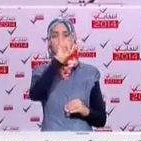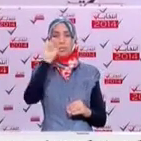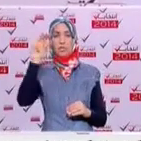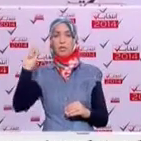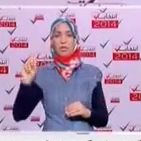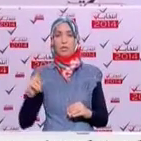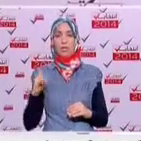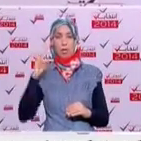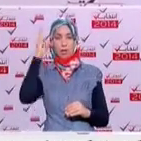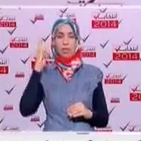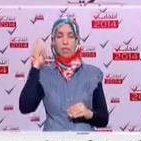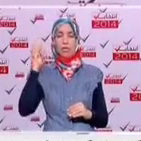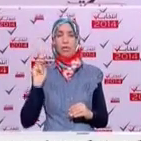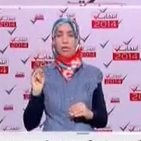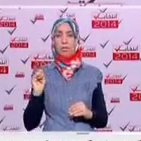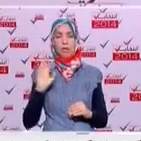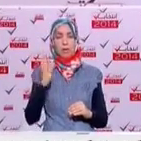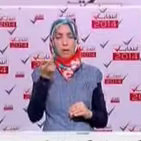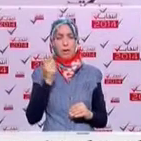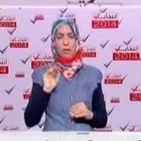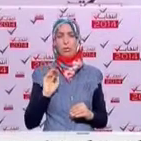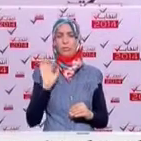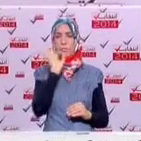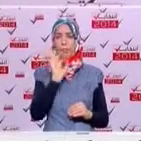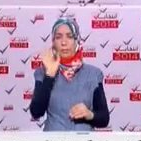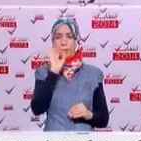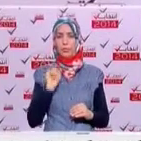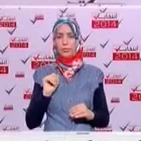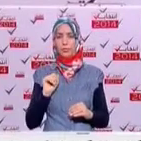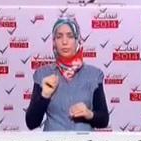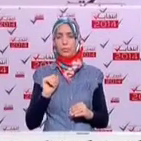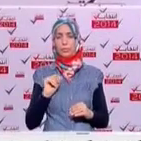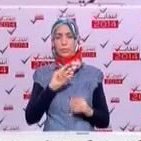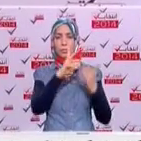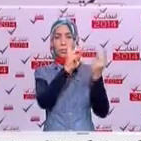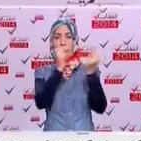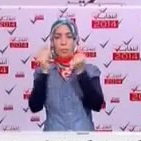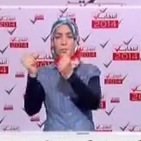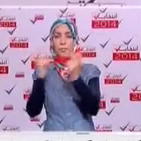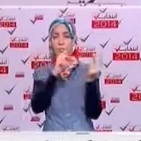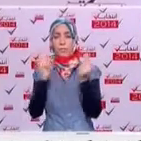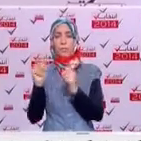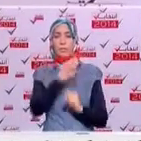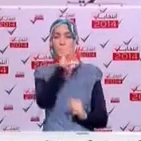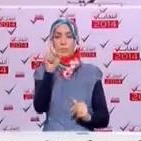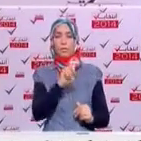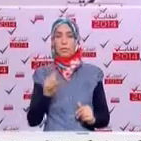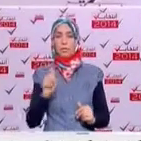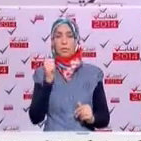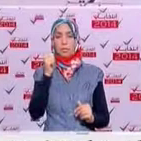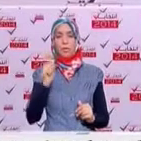ربما أيضا تضيف إلى موردنا. أيضا عندنا السياحة البيئية، لأنه ولاية زغوان تتوفر على مجموعة من